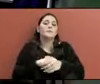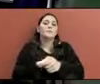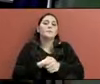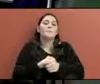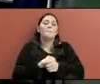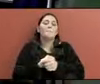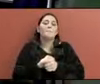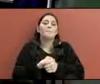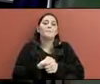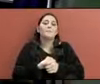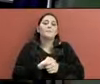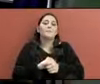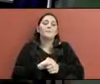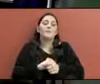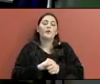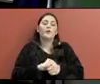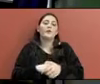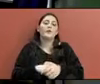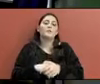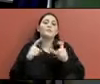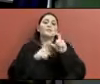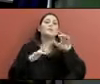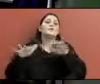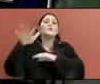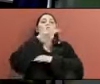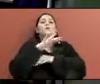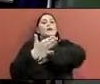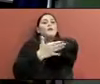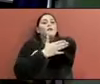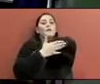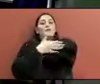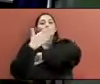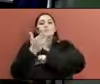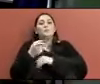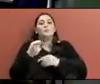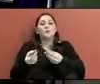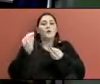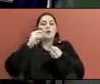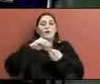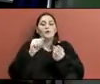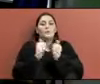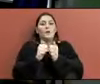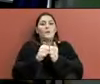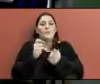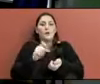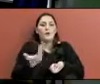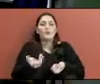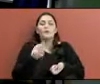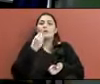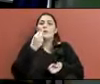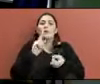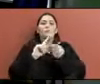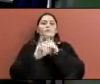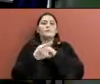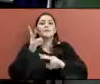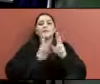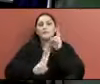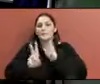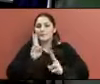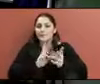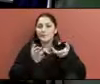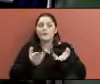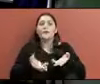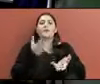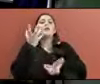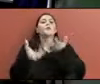Peki sosyal yardımları da buna kattık zaten. Gıda ile ilgili, giyimle ilgili,